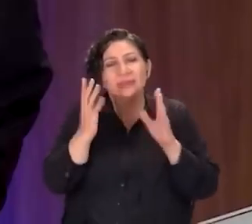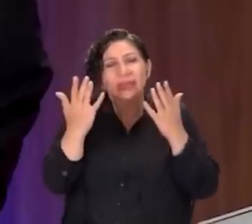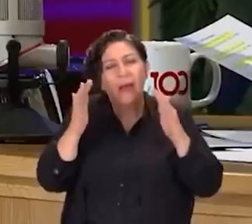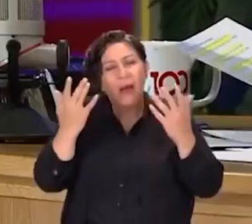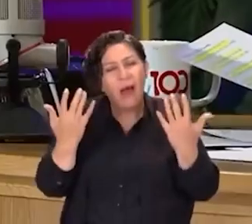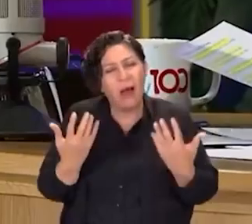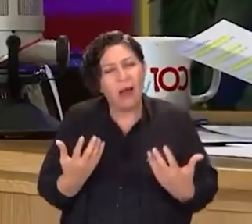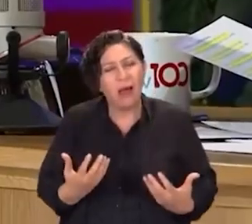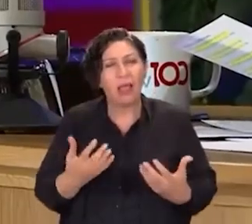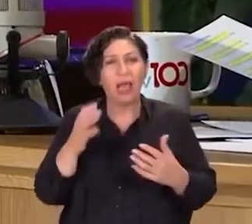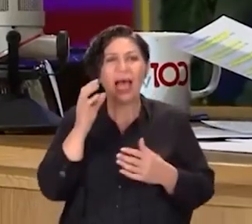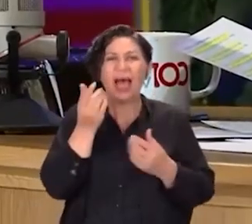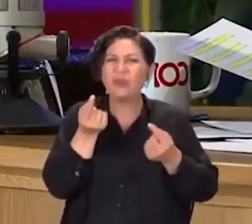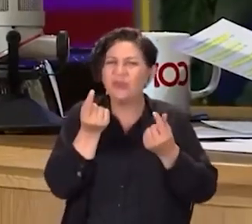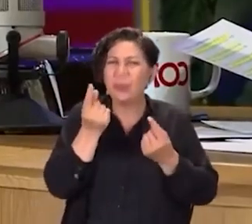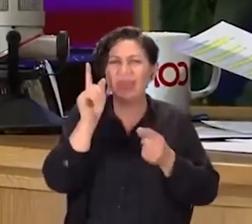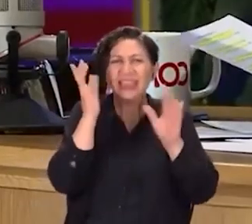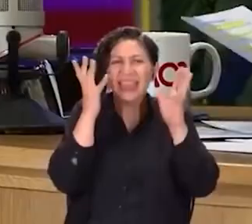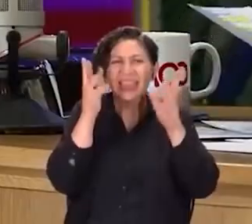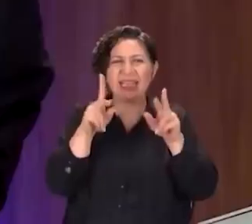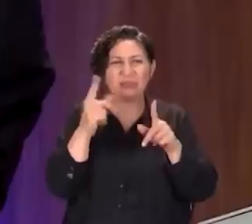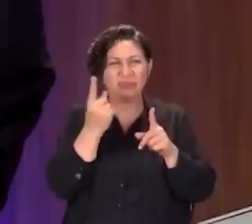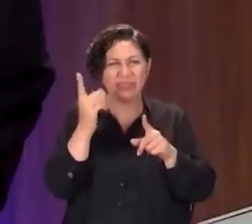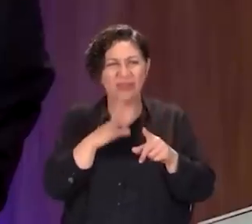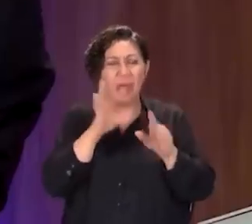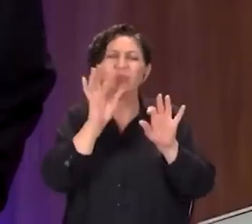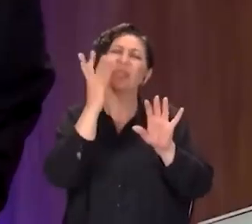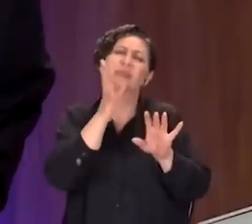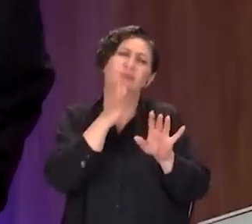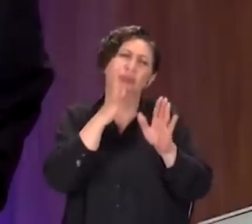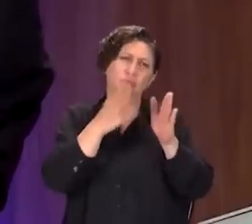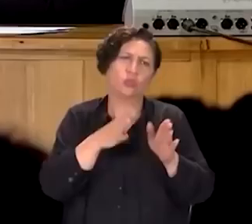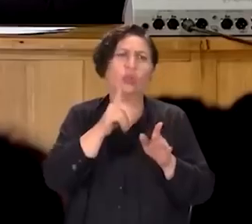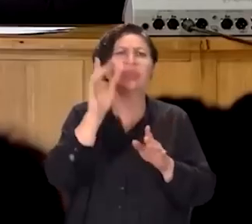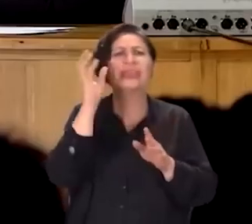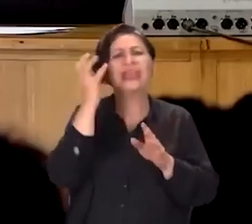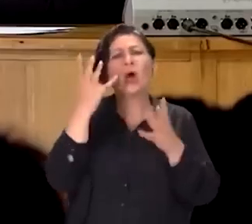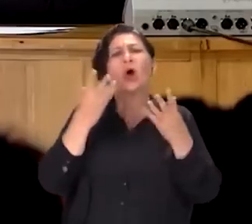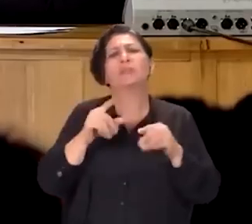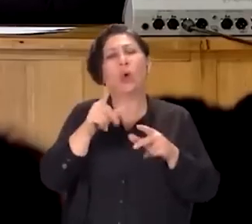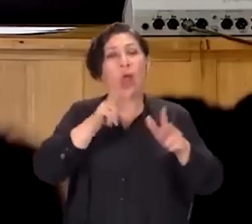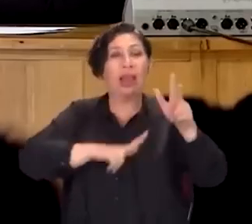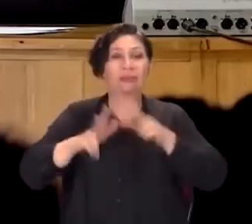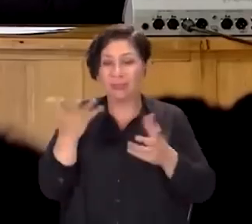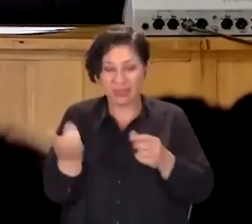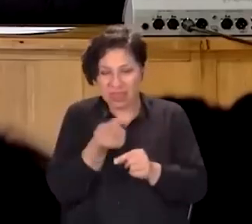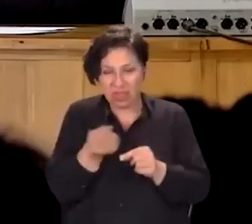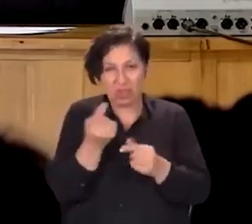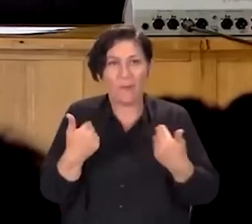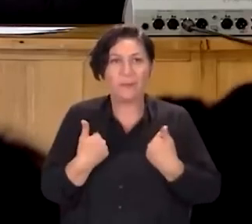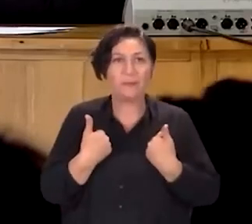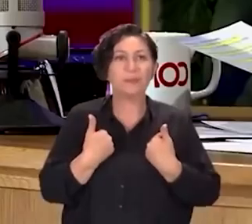Sakin bir kadındım. Hafif bir deliliğim de vardı. Hep delisindir biliyorum. Tabii öyle. Deli olmasam o elbiseleri nasıl